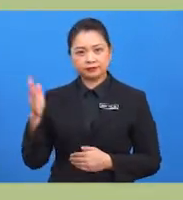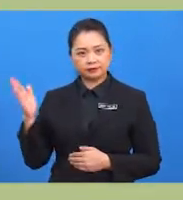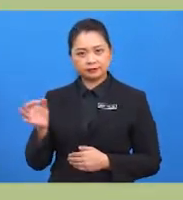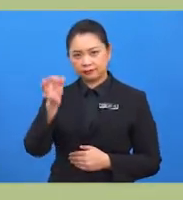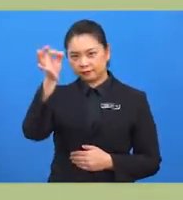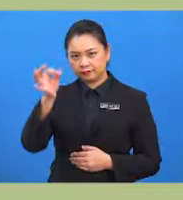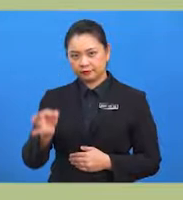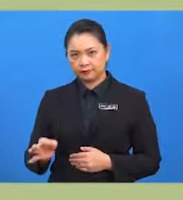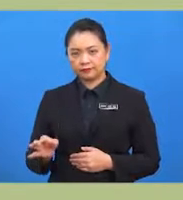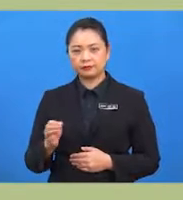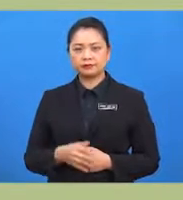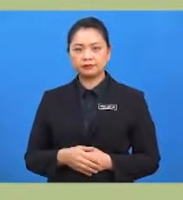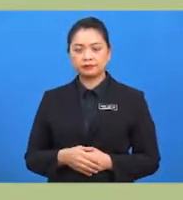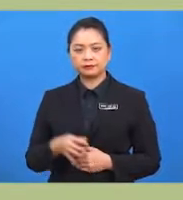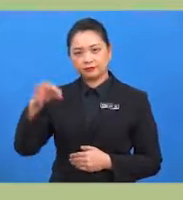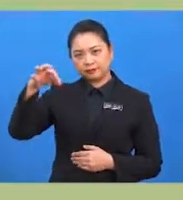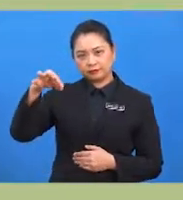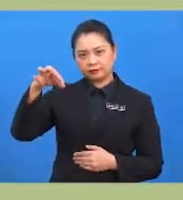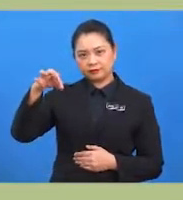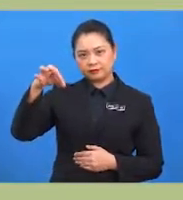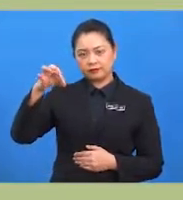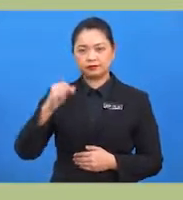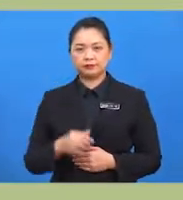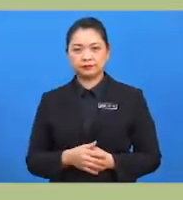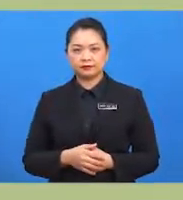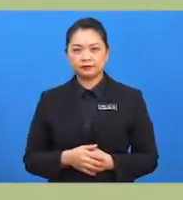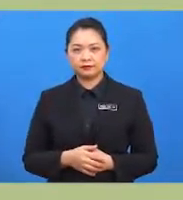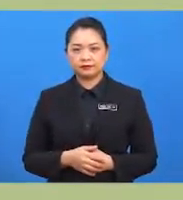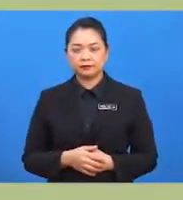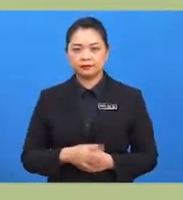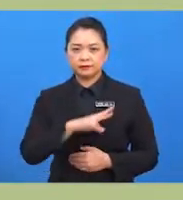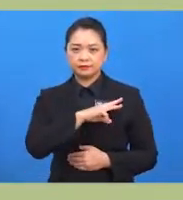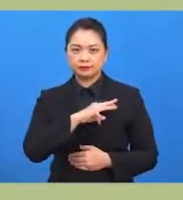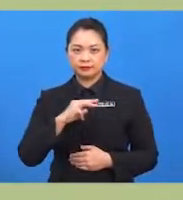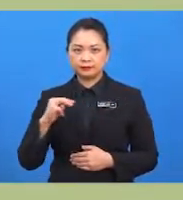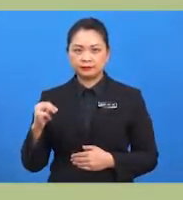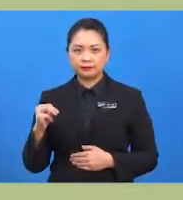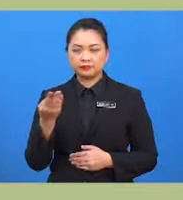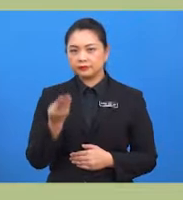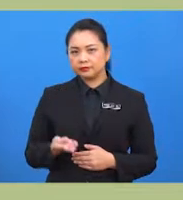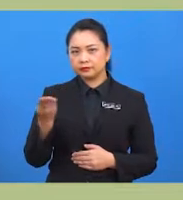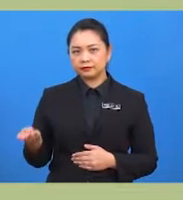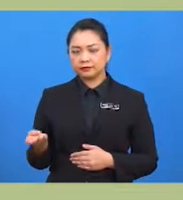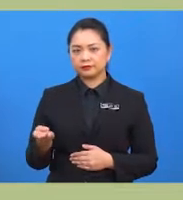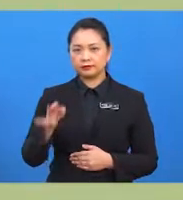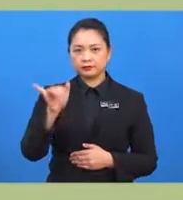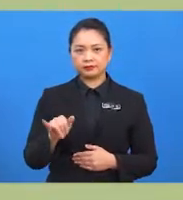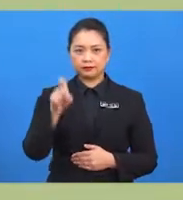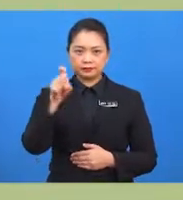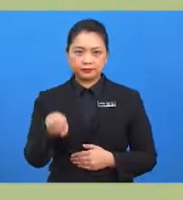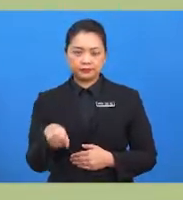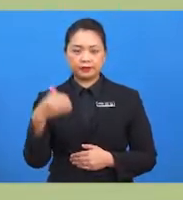volumetrik dan penitis manakala bahan-bahan yang kita perlukan pula